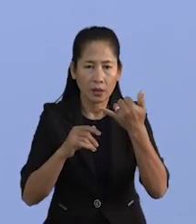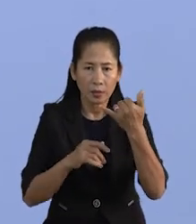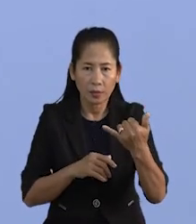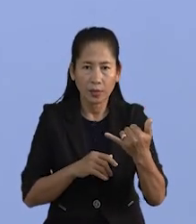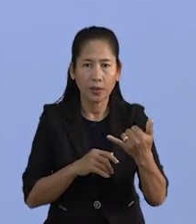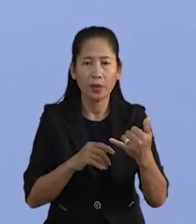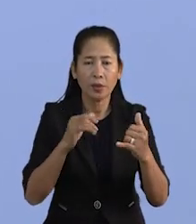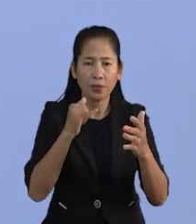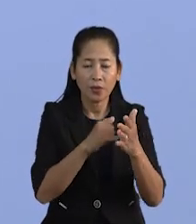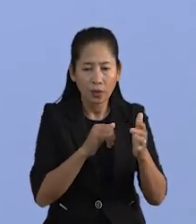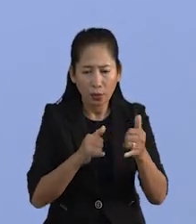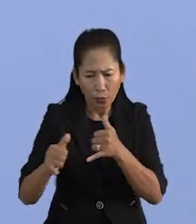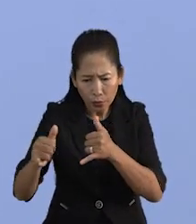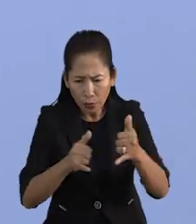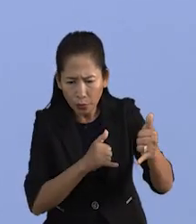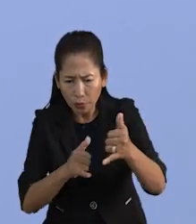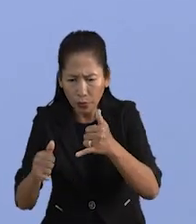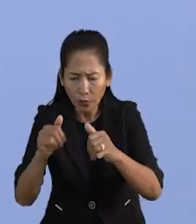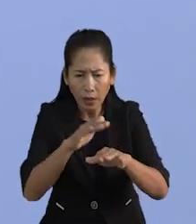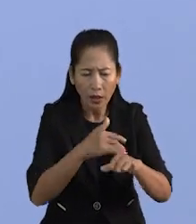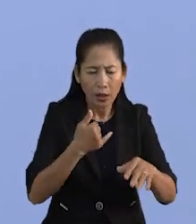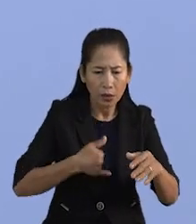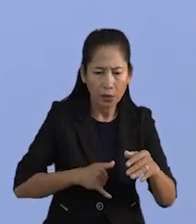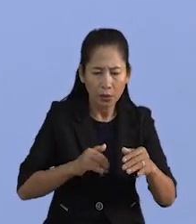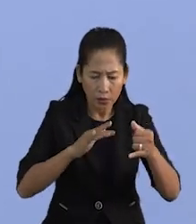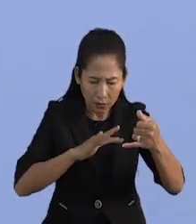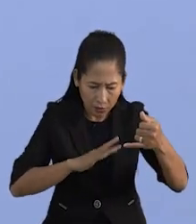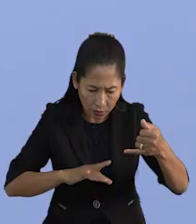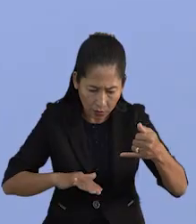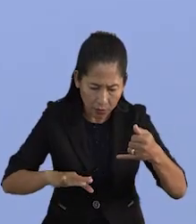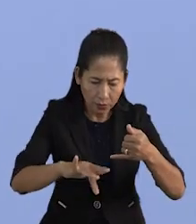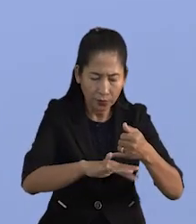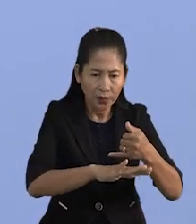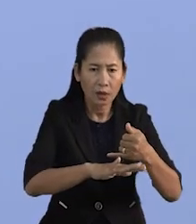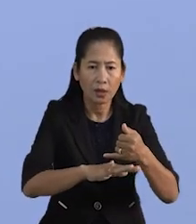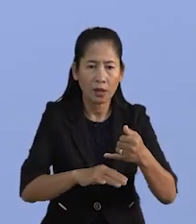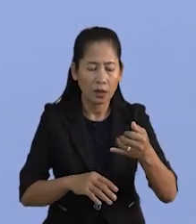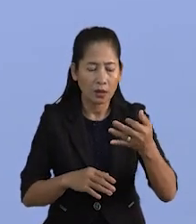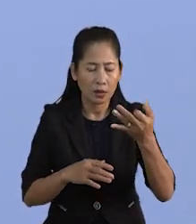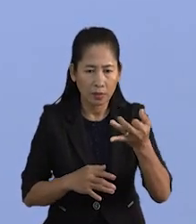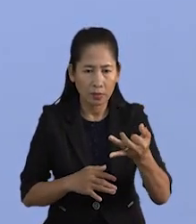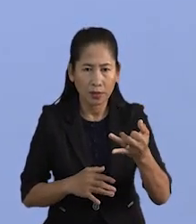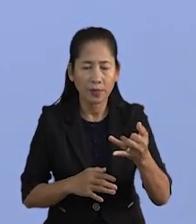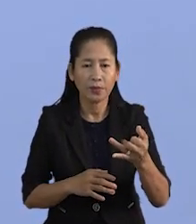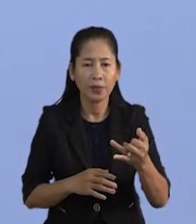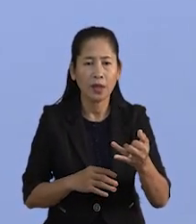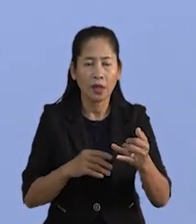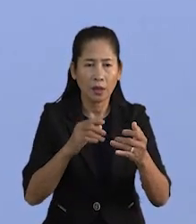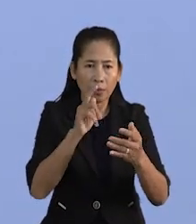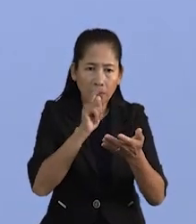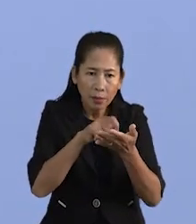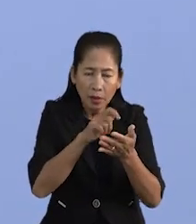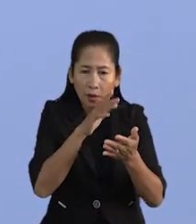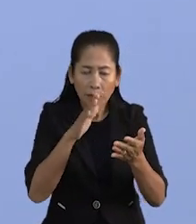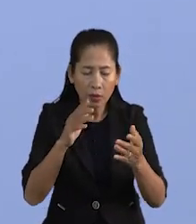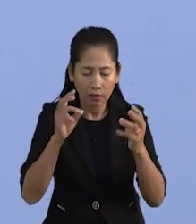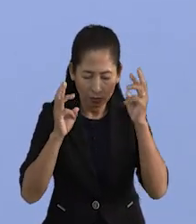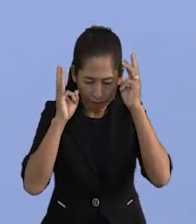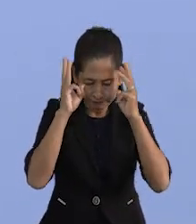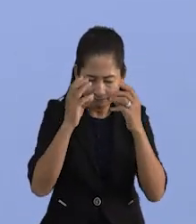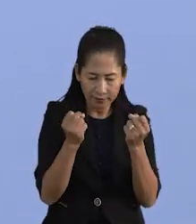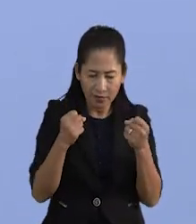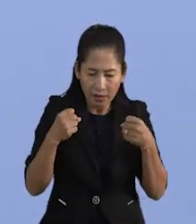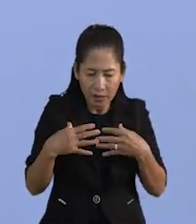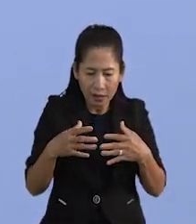6វារត់ឆ្លេឆ្លាហៅកូននៅមាត់ត្រពាំងលបះទី7មេមន់បារម្ភខ្លាំងណាស់